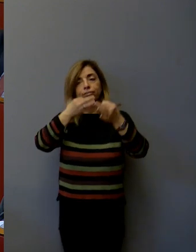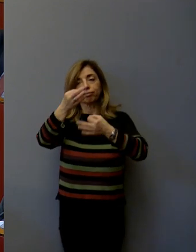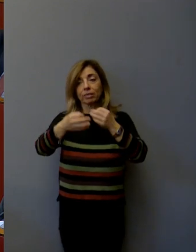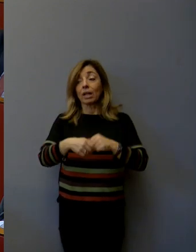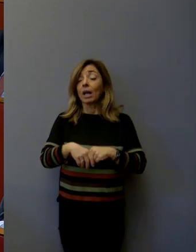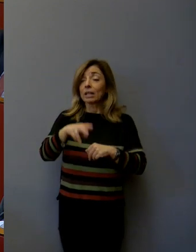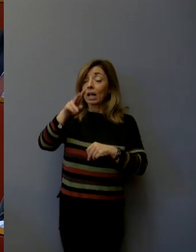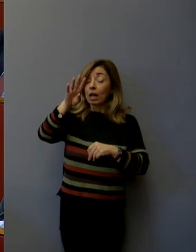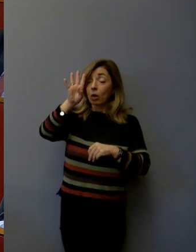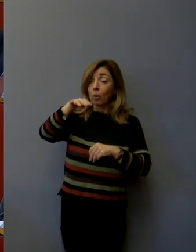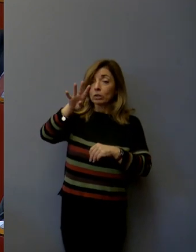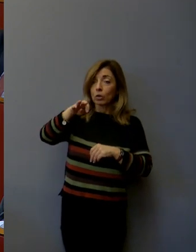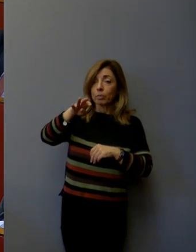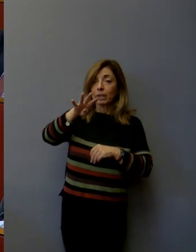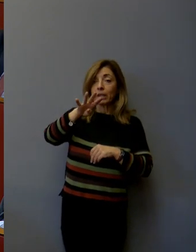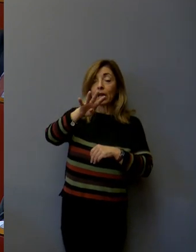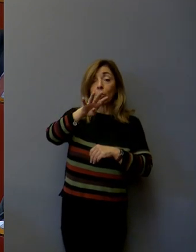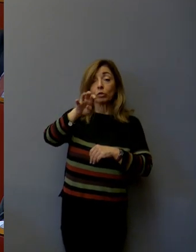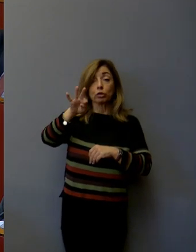a 4.367